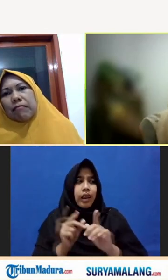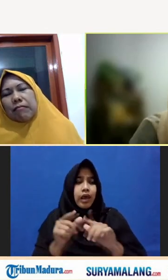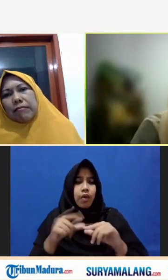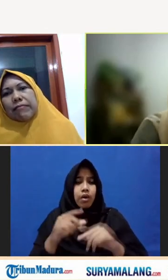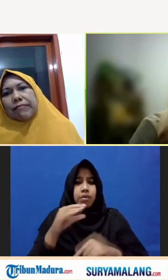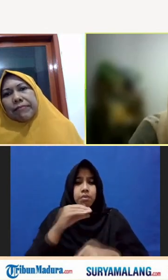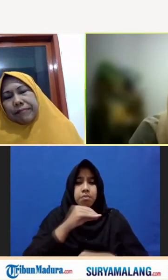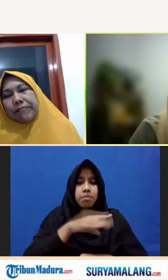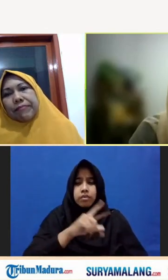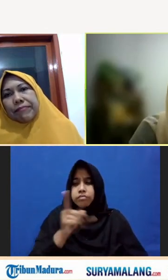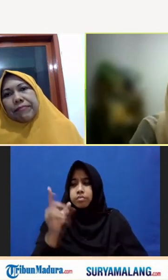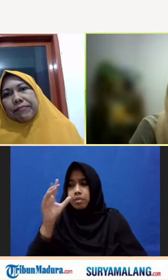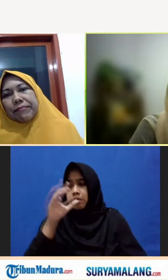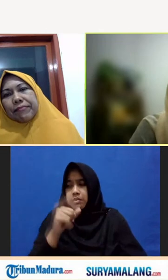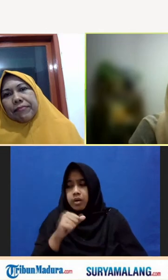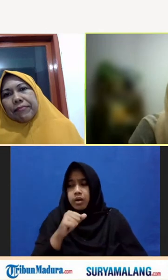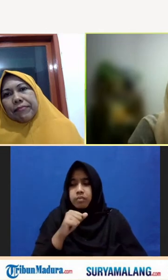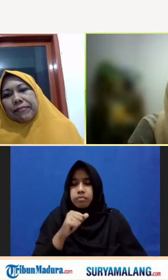ke malam gitu.